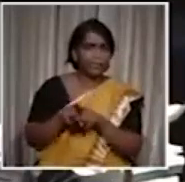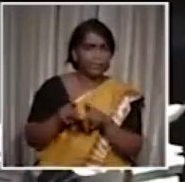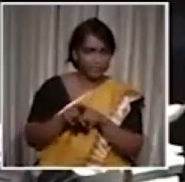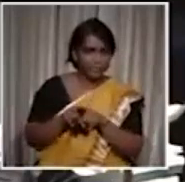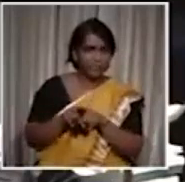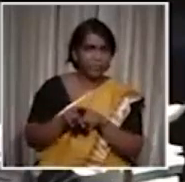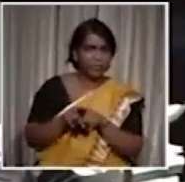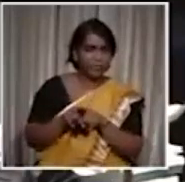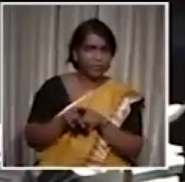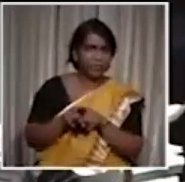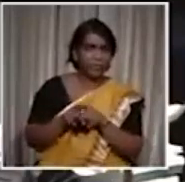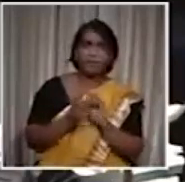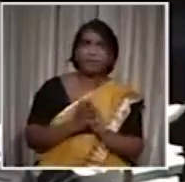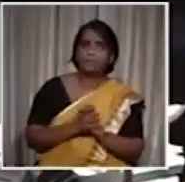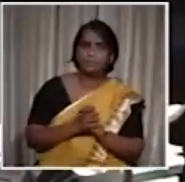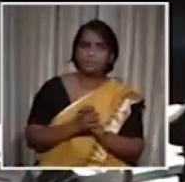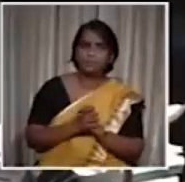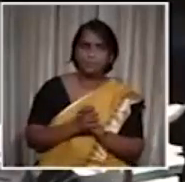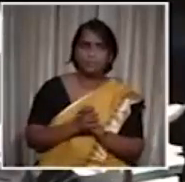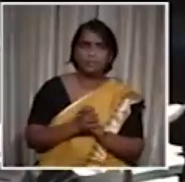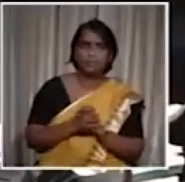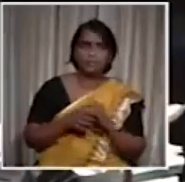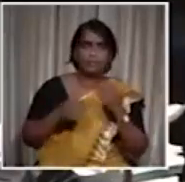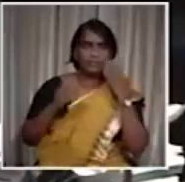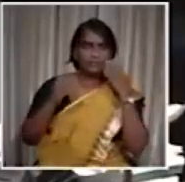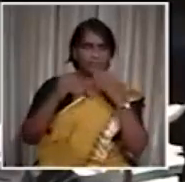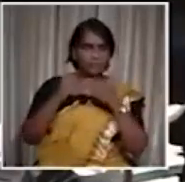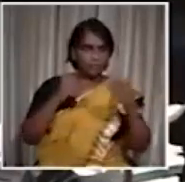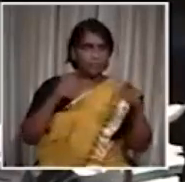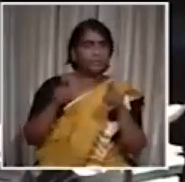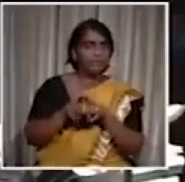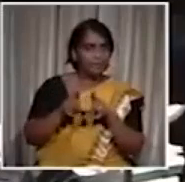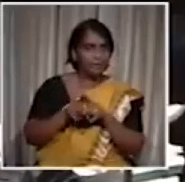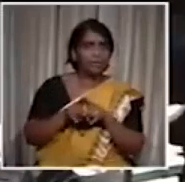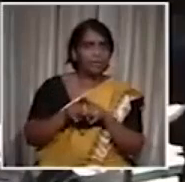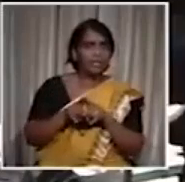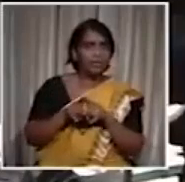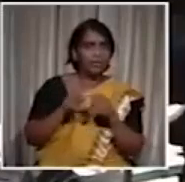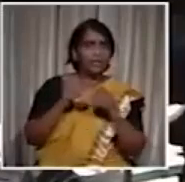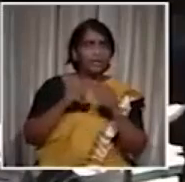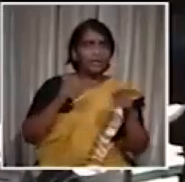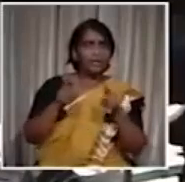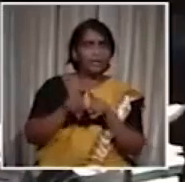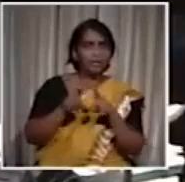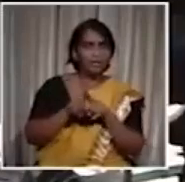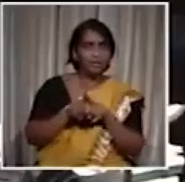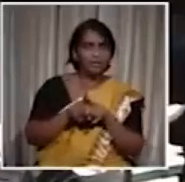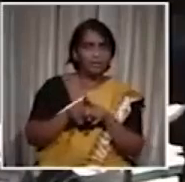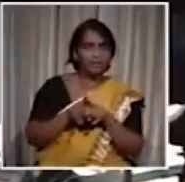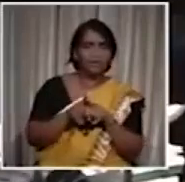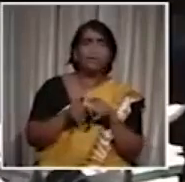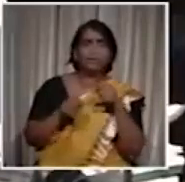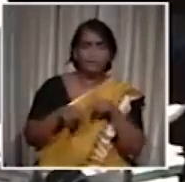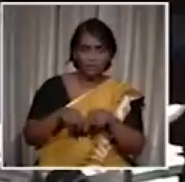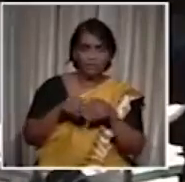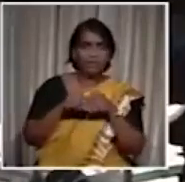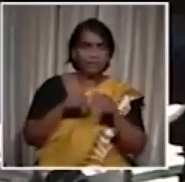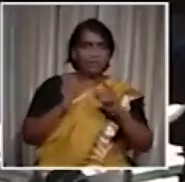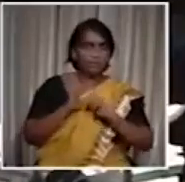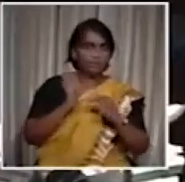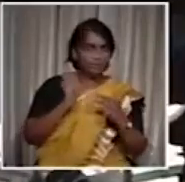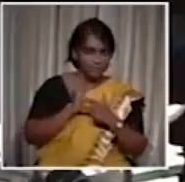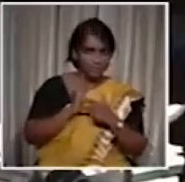ඉඳන් කරන ලද ප්‍රකාශය. ඊළඟ ගත්තොත් විශේෂයෙන්ම අවසානයේදී එතුමා ණයවලට එතුමා කියනවා මේ කට්ටිය ව්‍යාපෘති